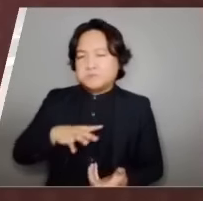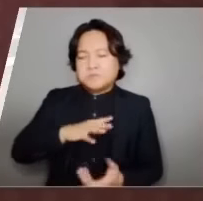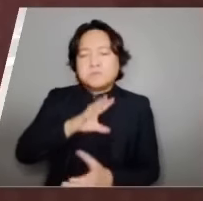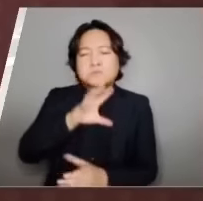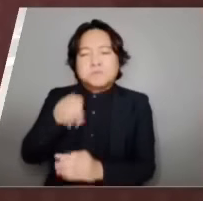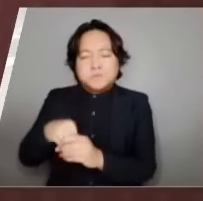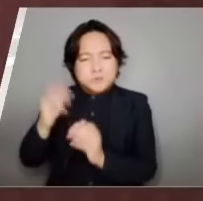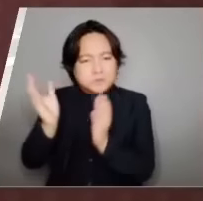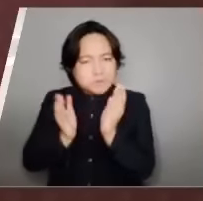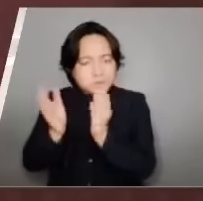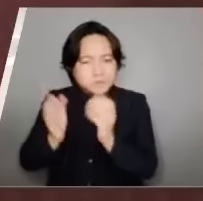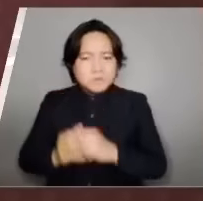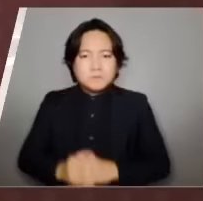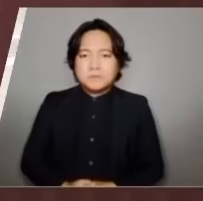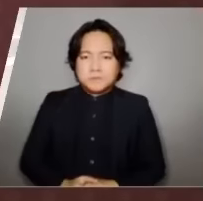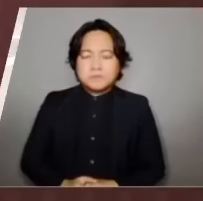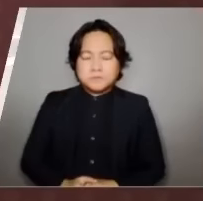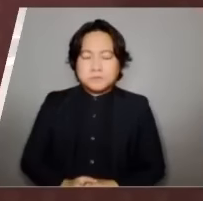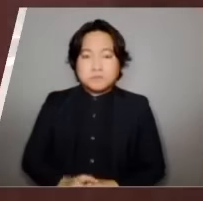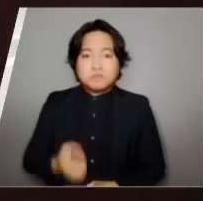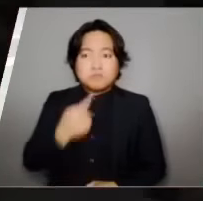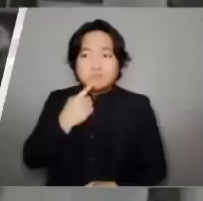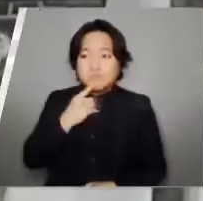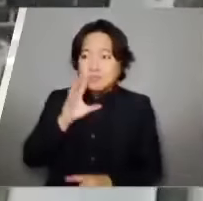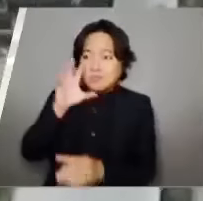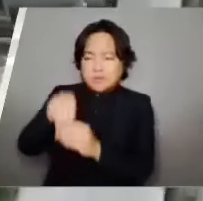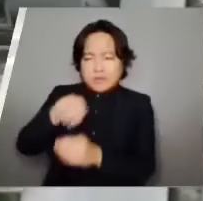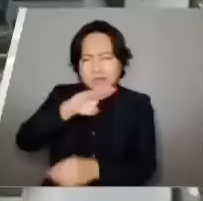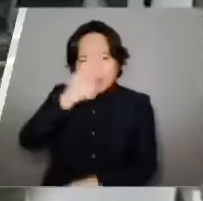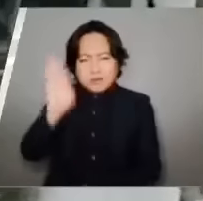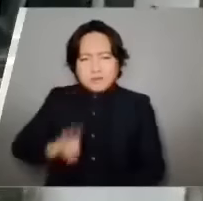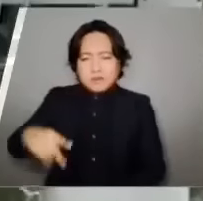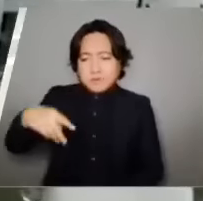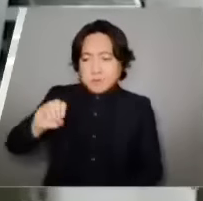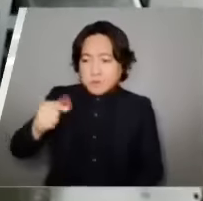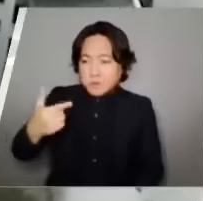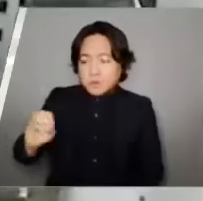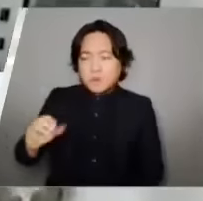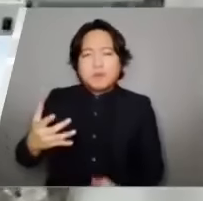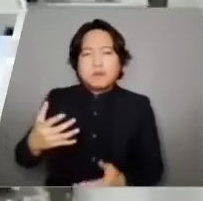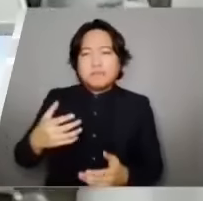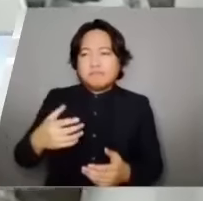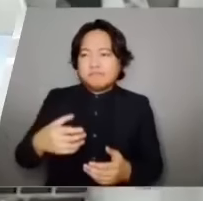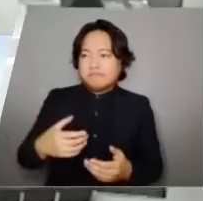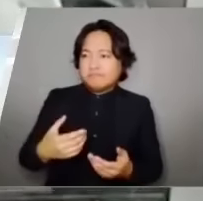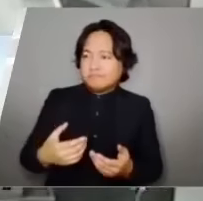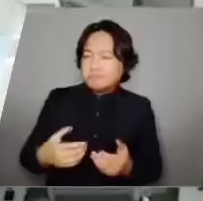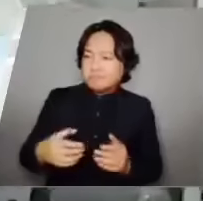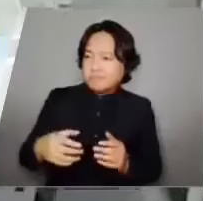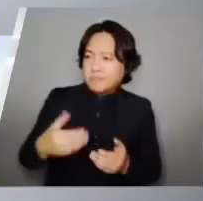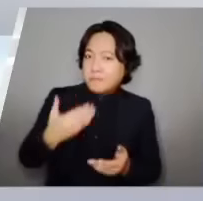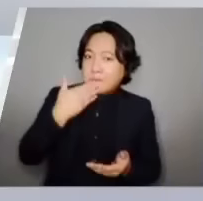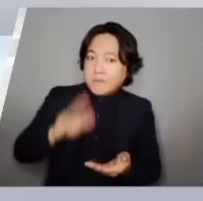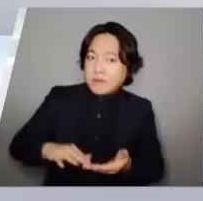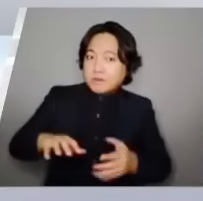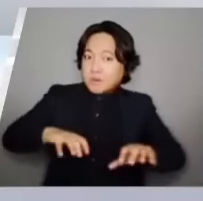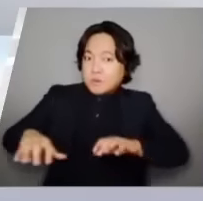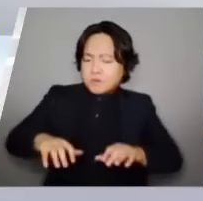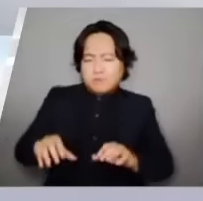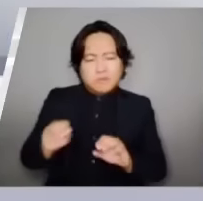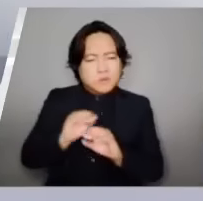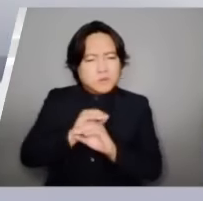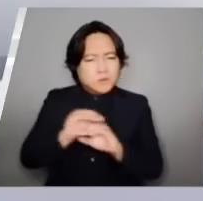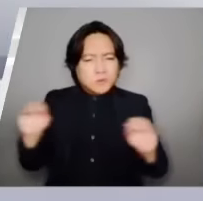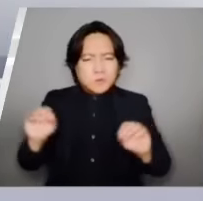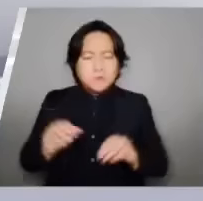operasyon ng ilegal na Pogo at iba bang ilegal na transaksyon. Siya pang-araw ang nagutos na i-raid ang Pogo sa Bamban Tarlac noong Marso. I never